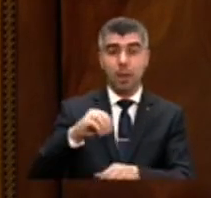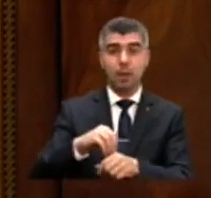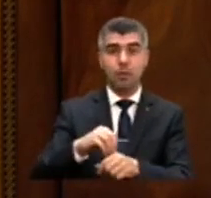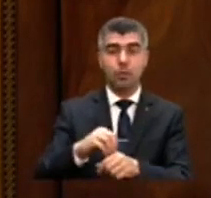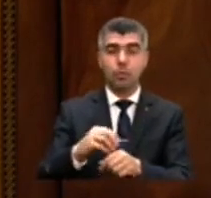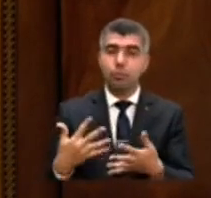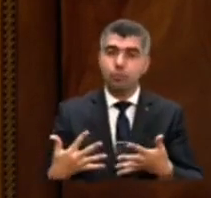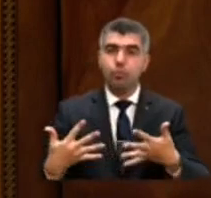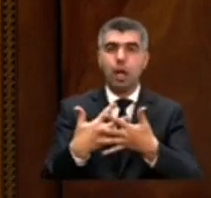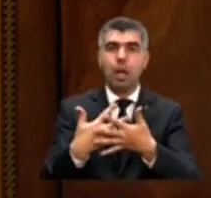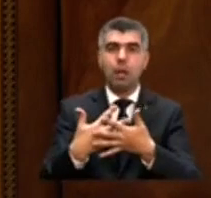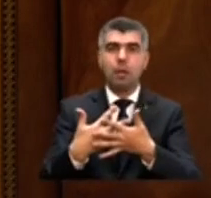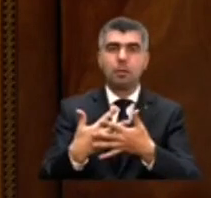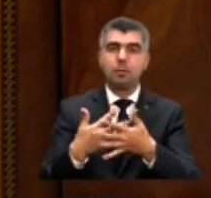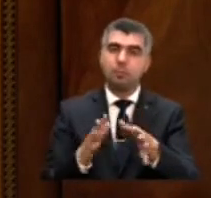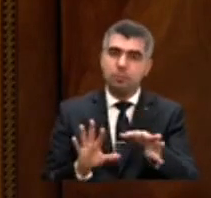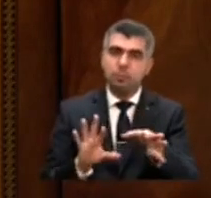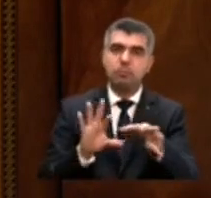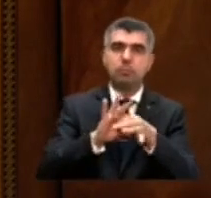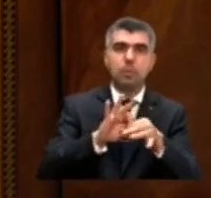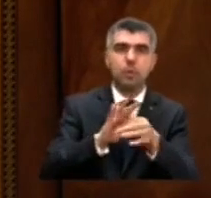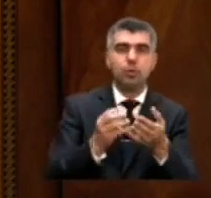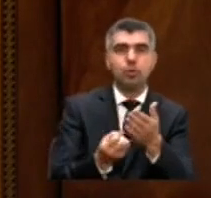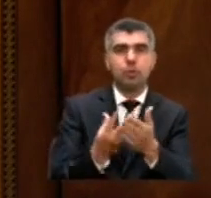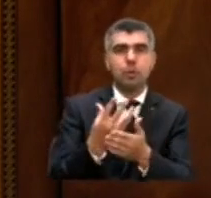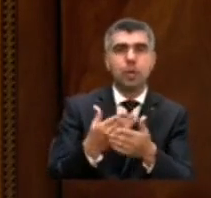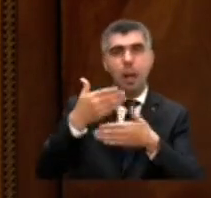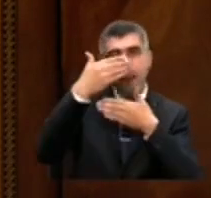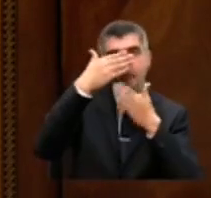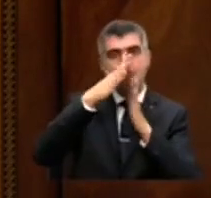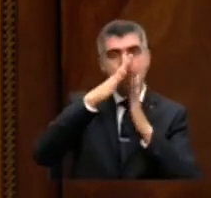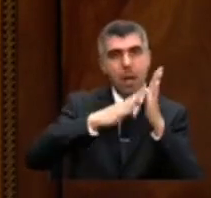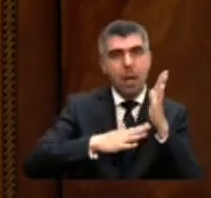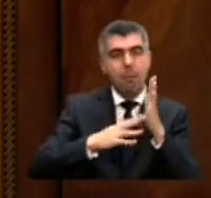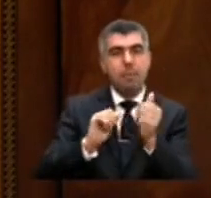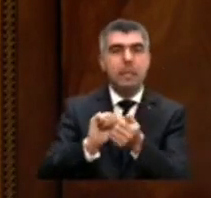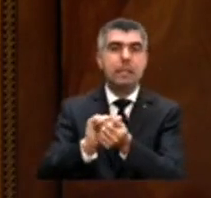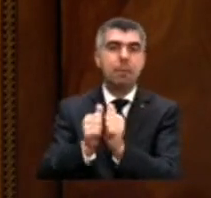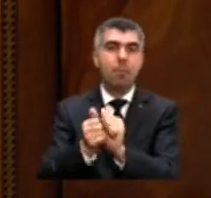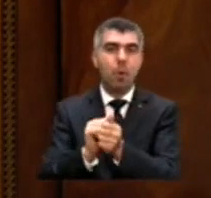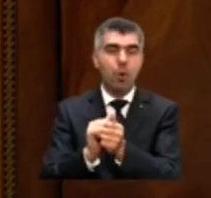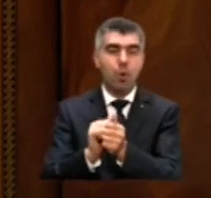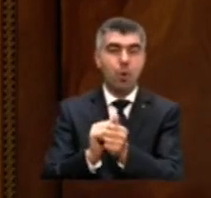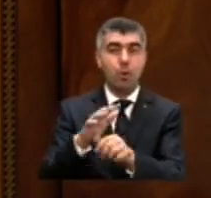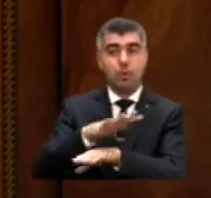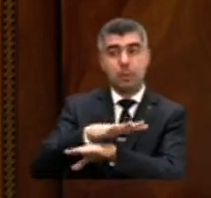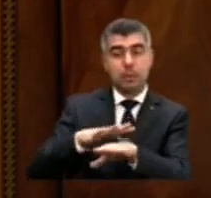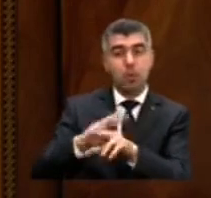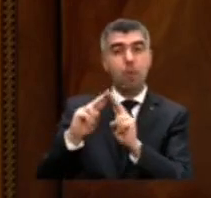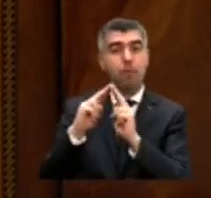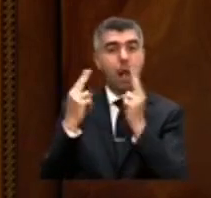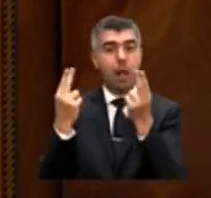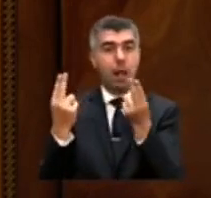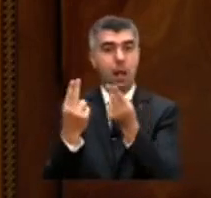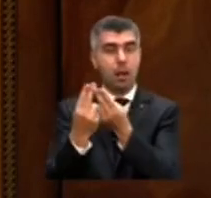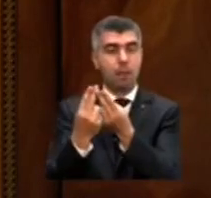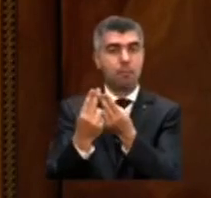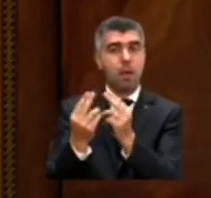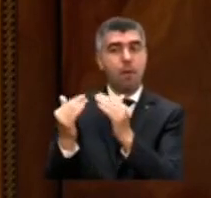مختلف المتدخلين على تقوية حضور المغرب على الساحة الرياضية جهويا ودوليا، والحث على